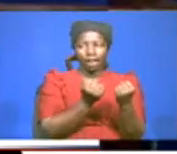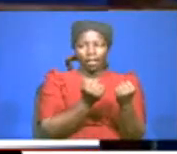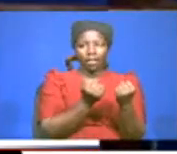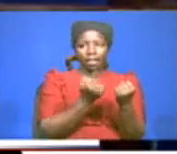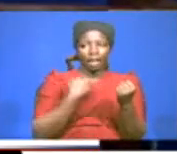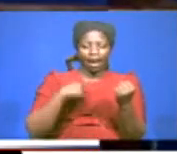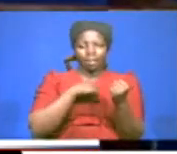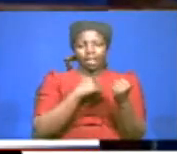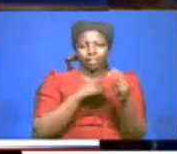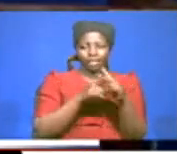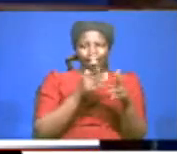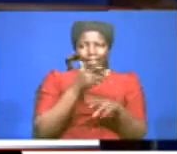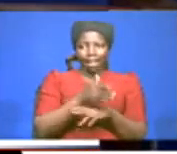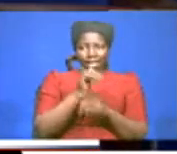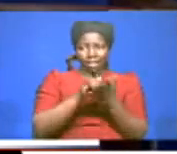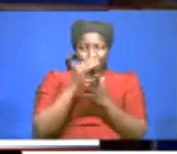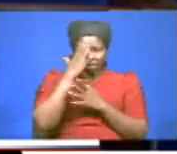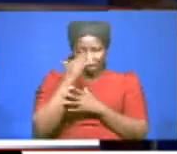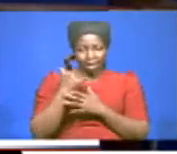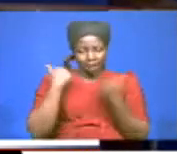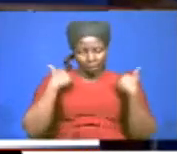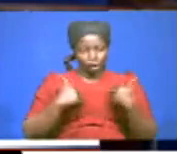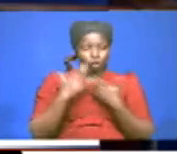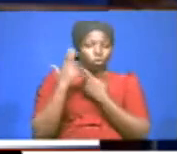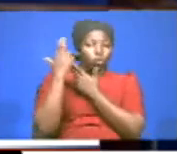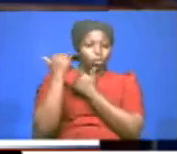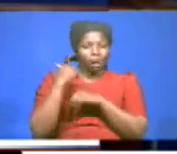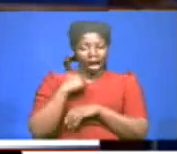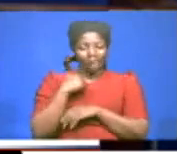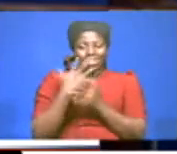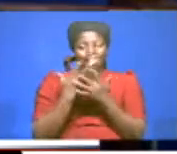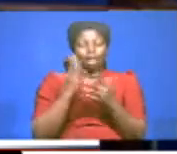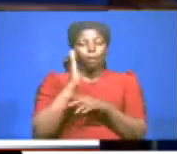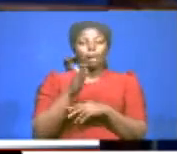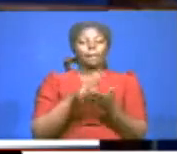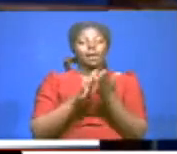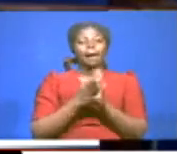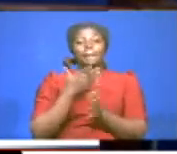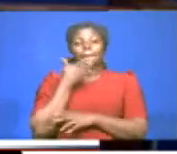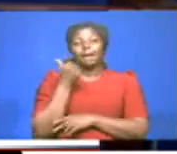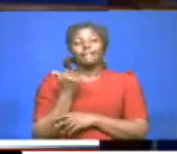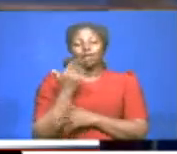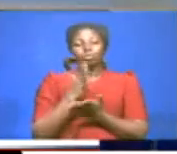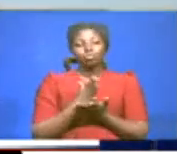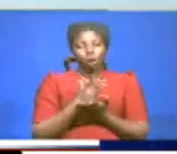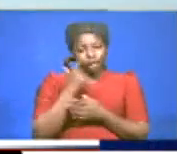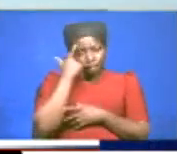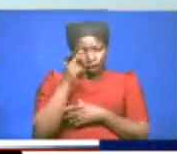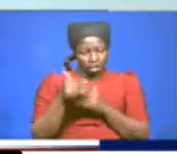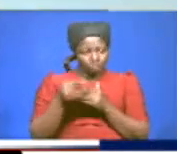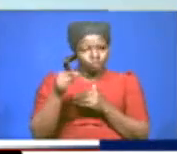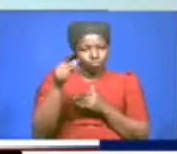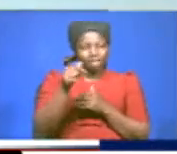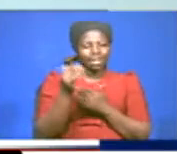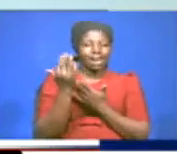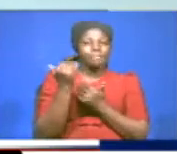why I'm optimistic that things are going to work better in fact for the coming year. Haya